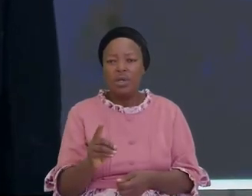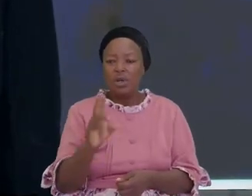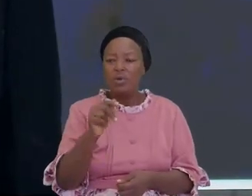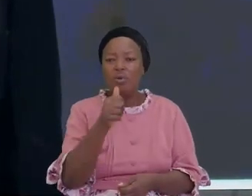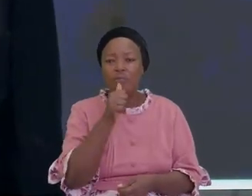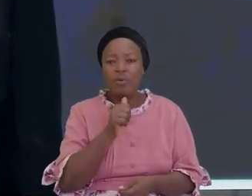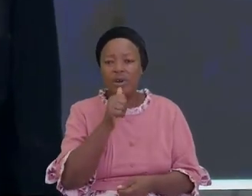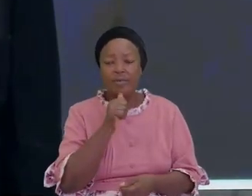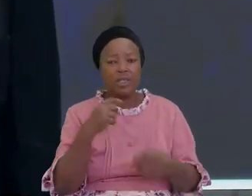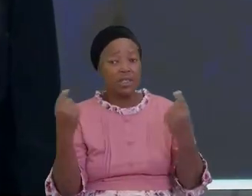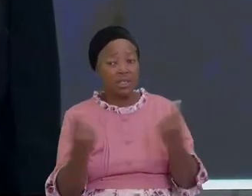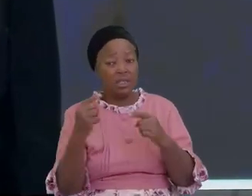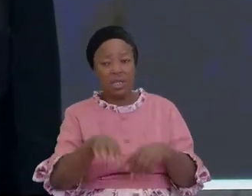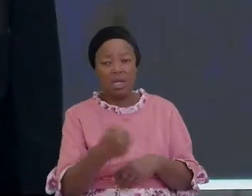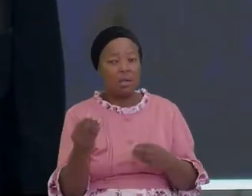Il n'y a plus de péché privé,